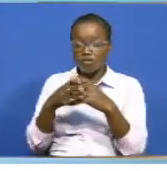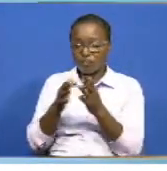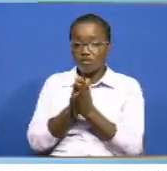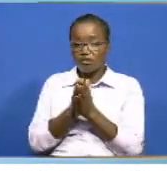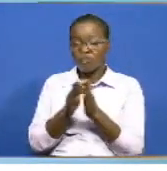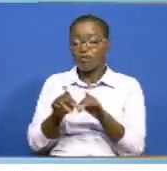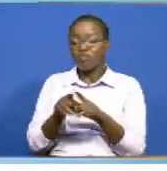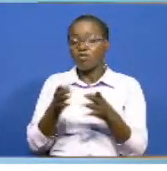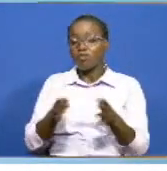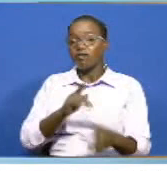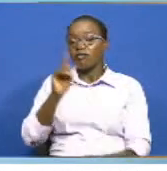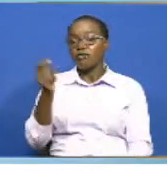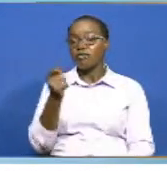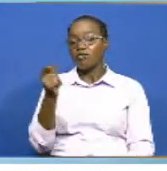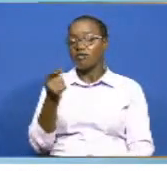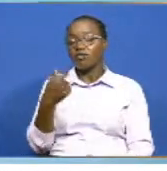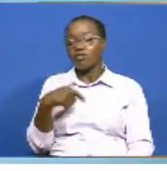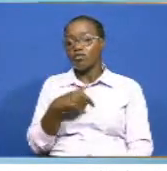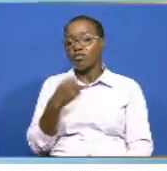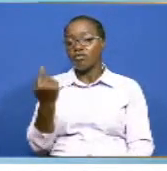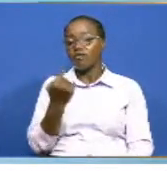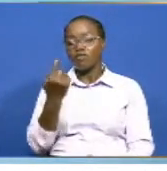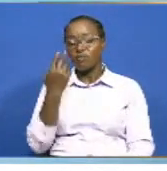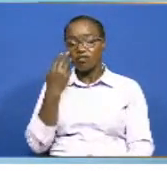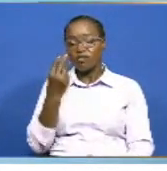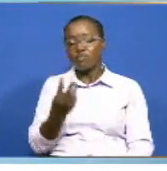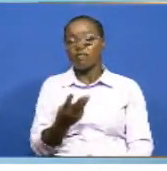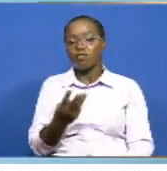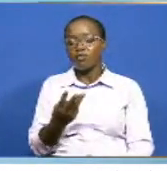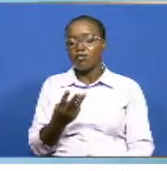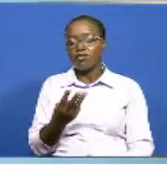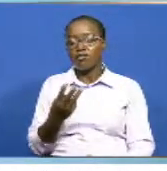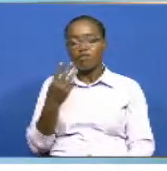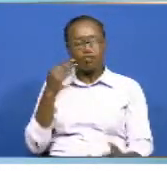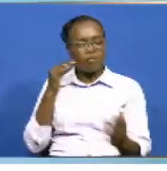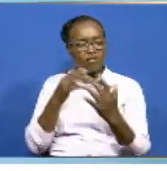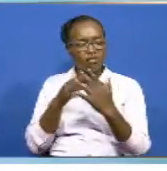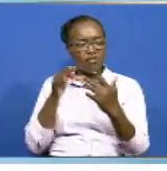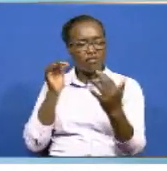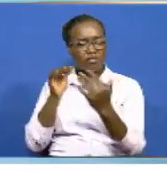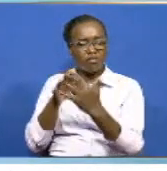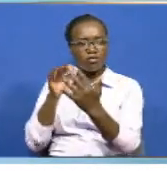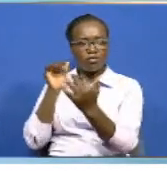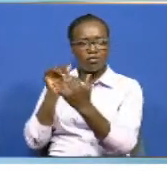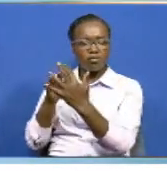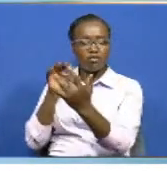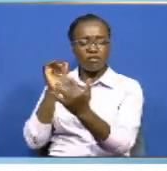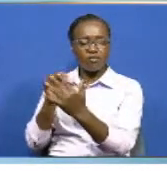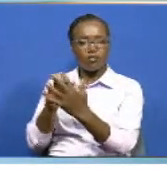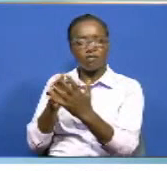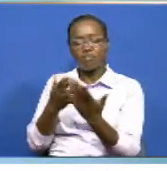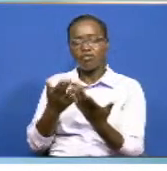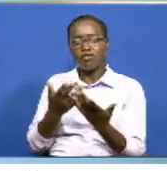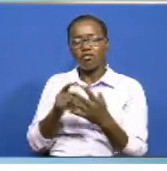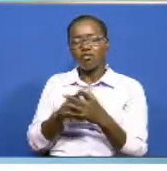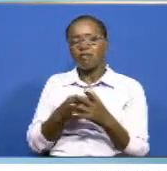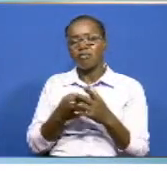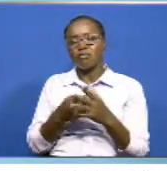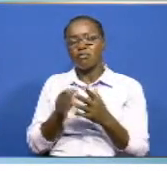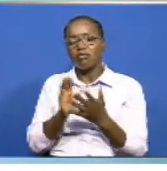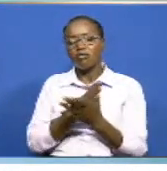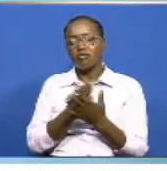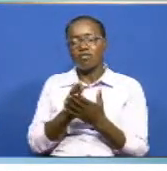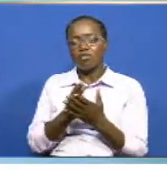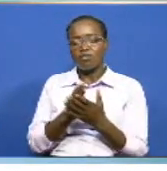hata hapa nchini Kenya, sisi wenyewe tumeshuhudia vita zenye zimeanza hata za baina ya